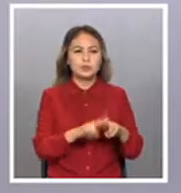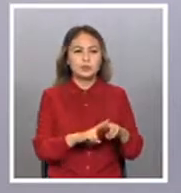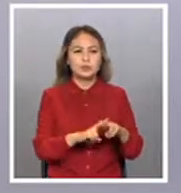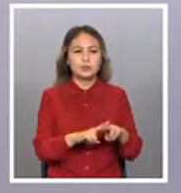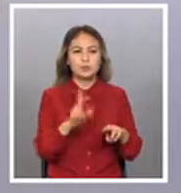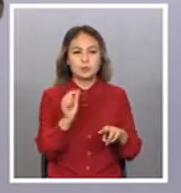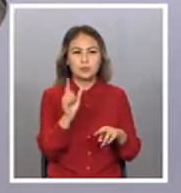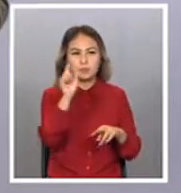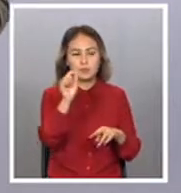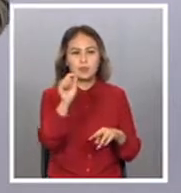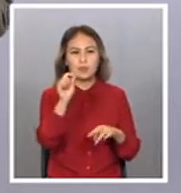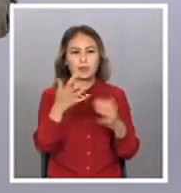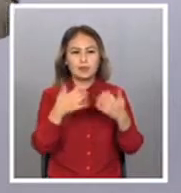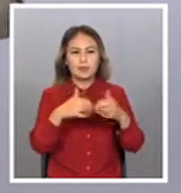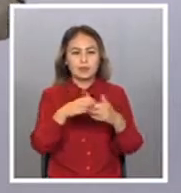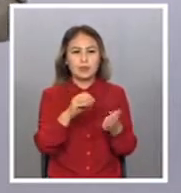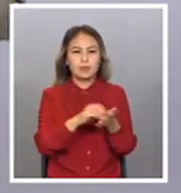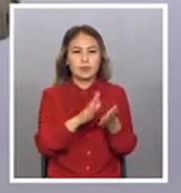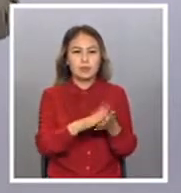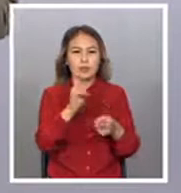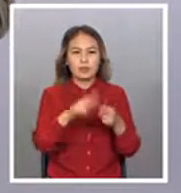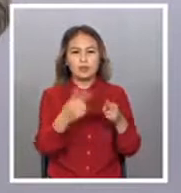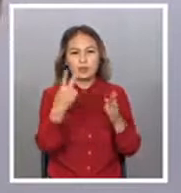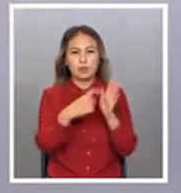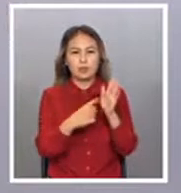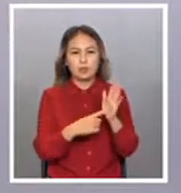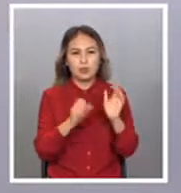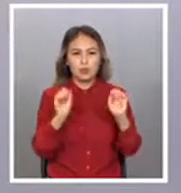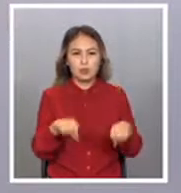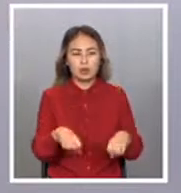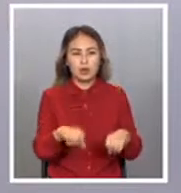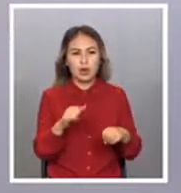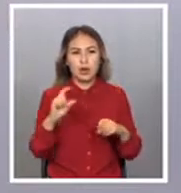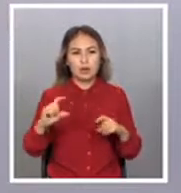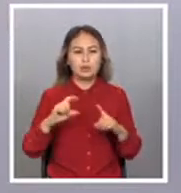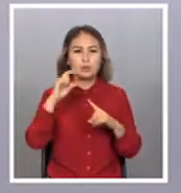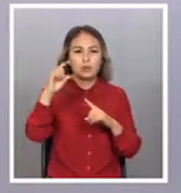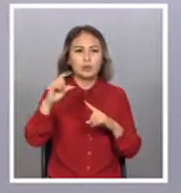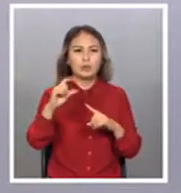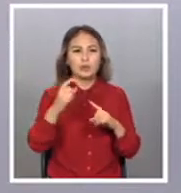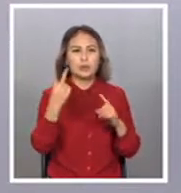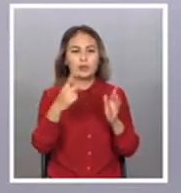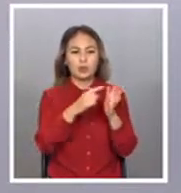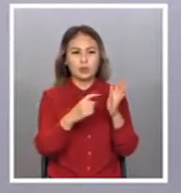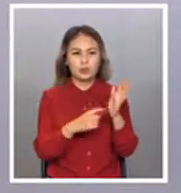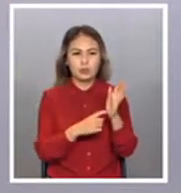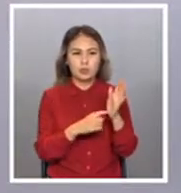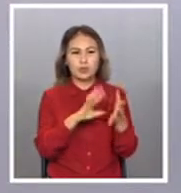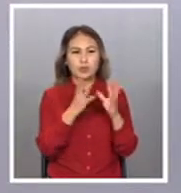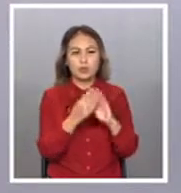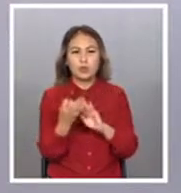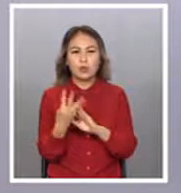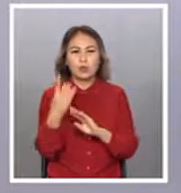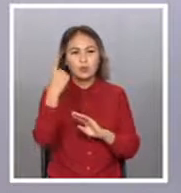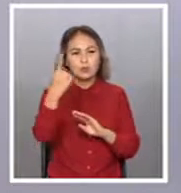жұп цифрлармен аяқталатын сандарды 2-ге бөлуге болады. Алымында бөлімінде 2-ге бөлеміз, сонда